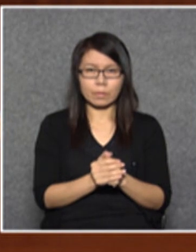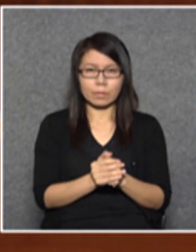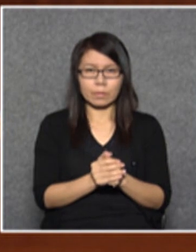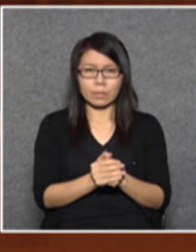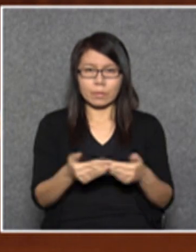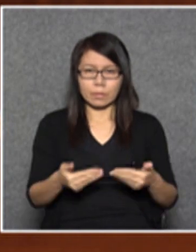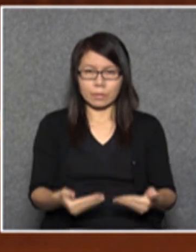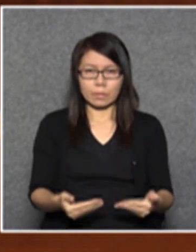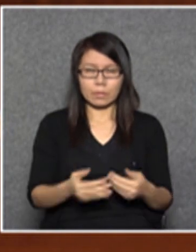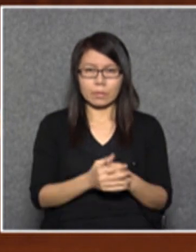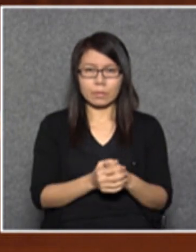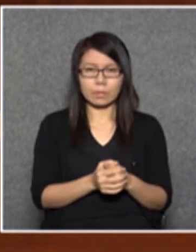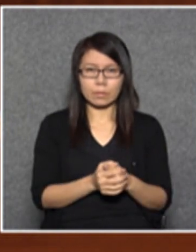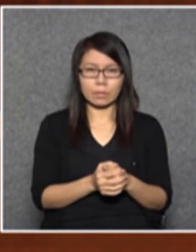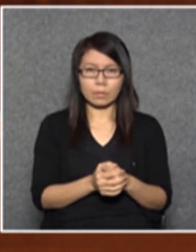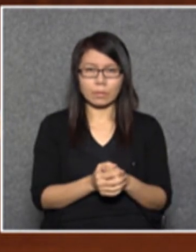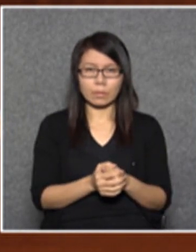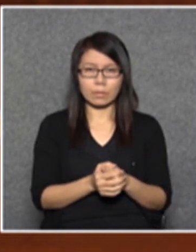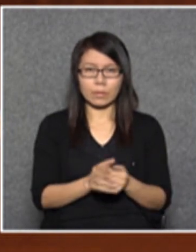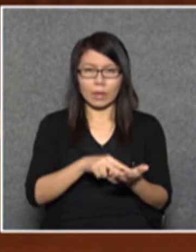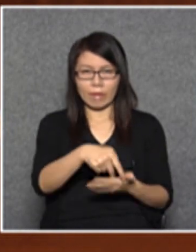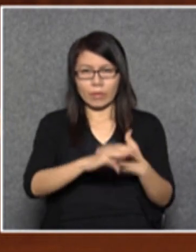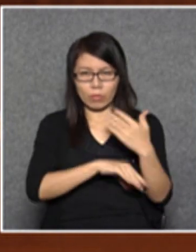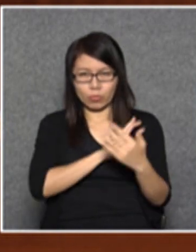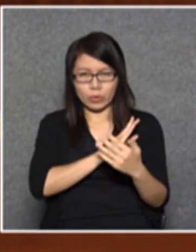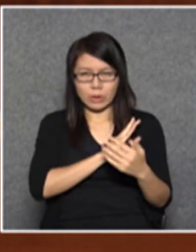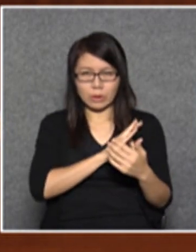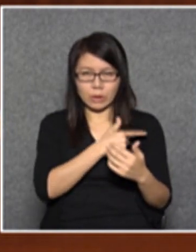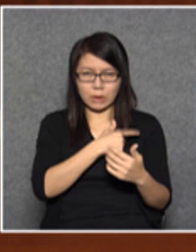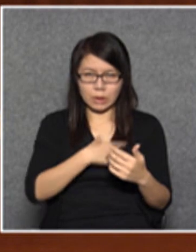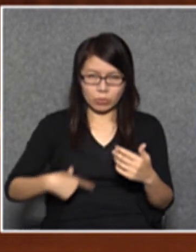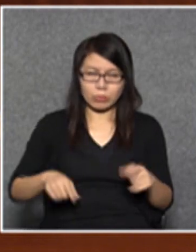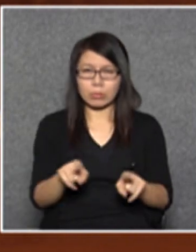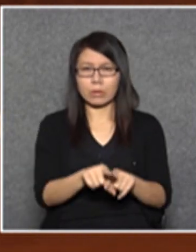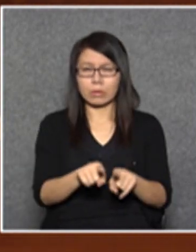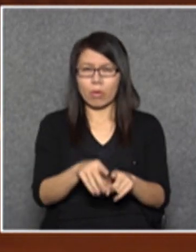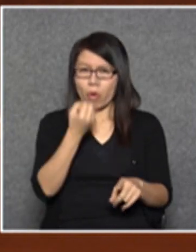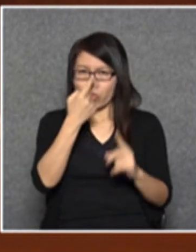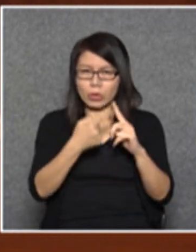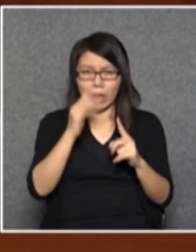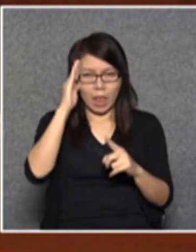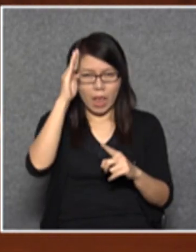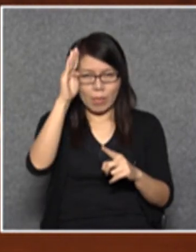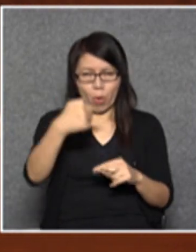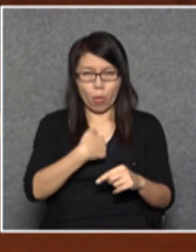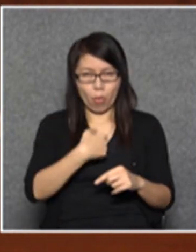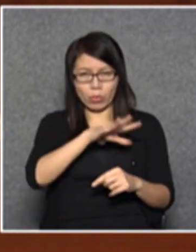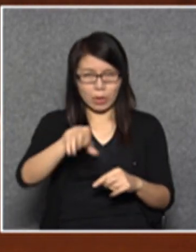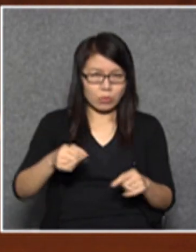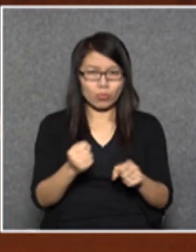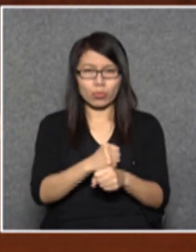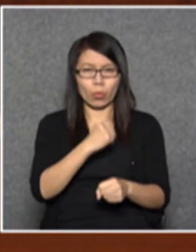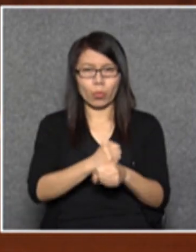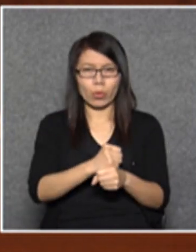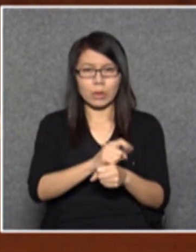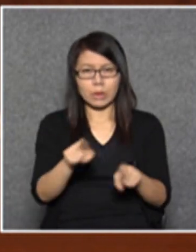今日同立法會議員喺埋一齊，我相信香港市民期望我哋做嘅就係大家